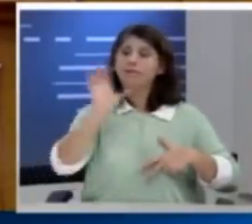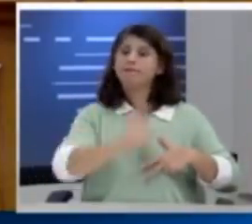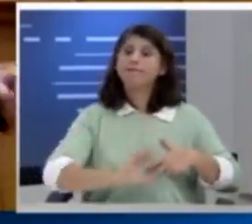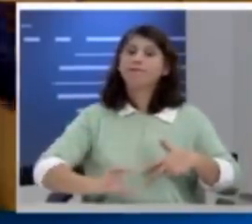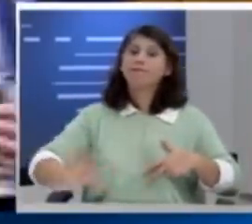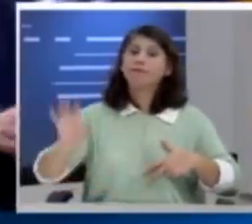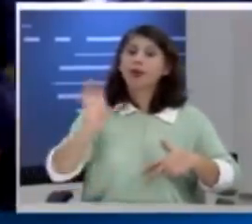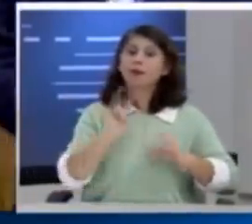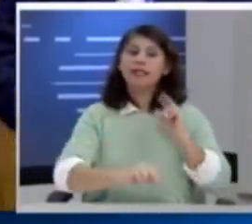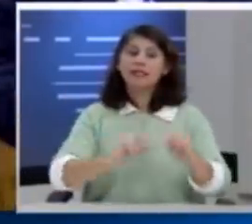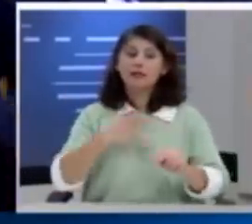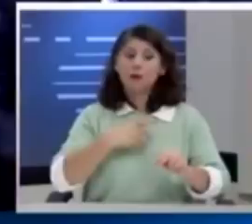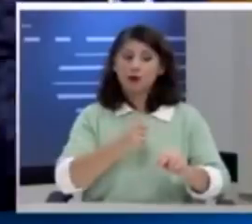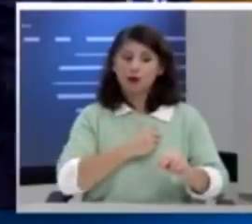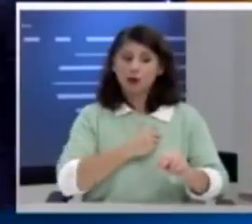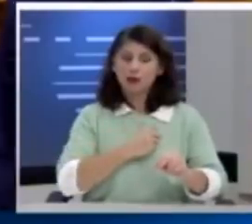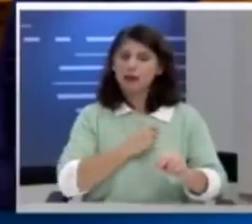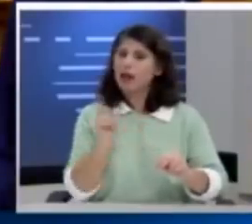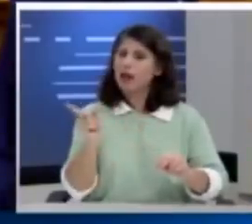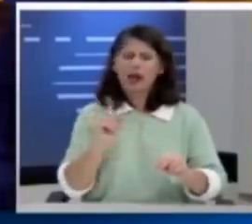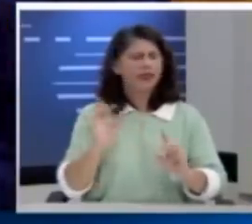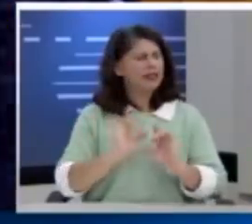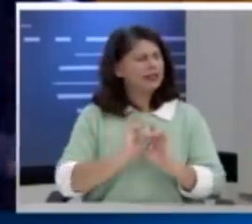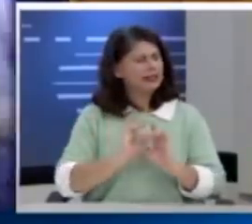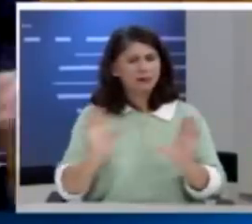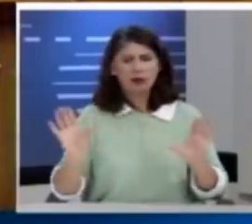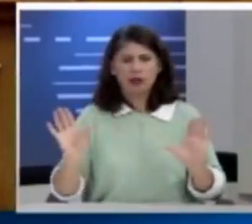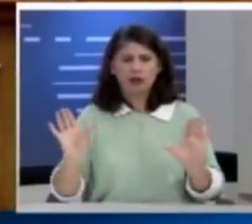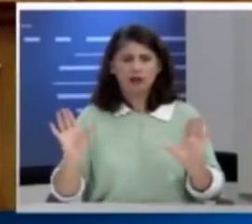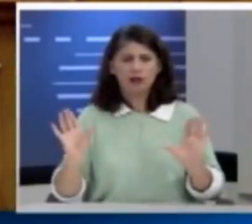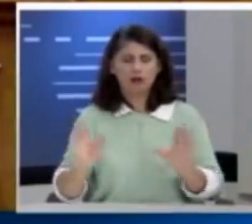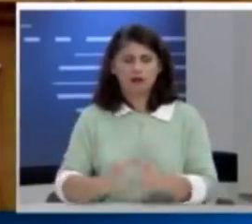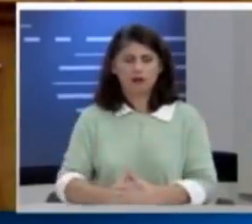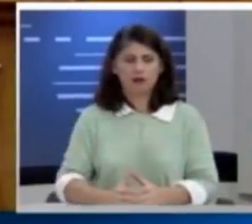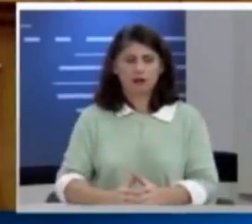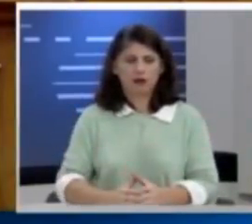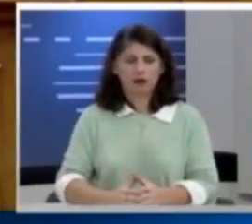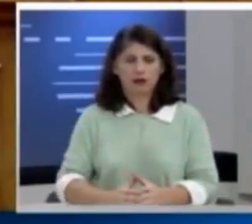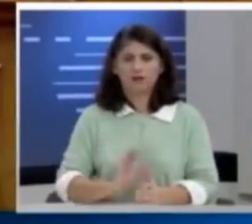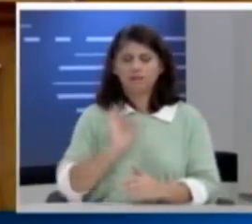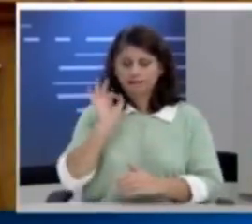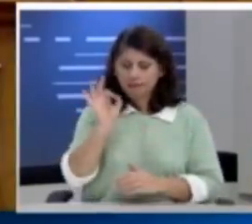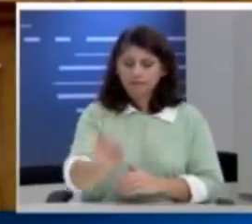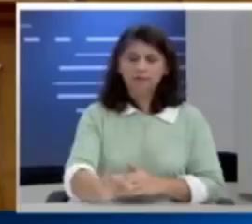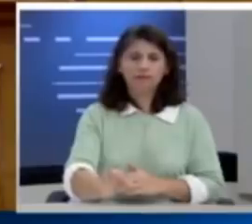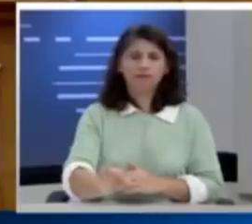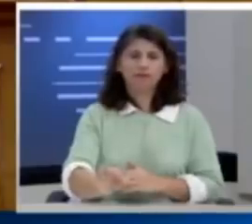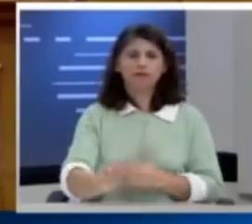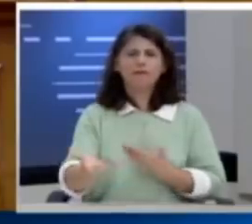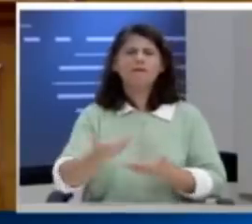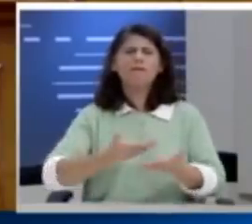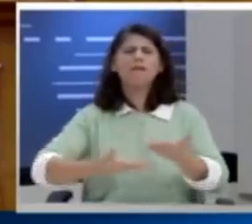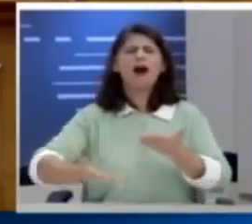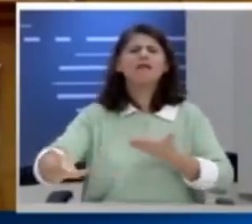ψήφο εμπιστοσύνης, δεν είναι τίποτε άλλο από την κατάληξη των